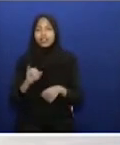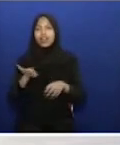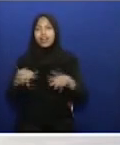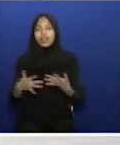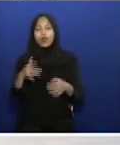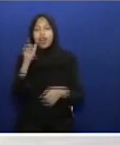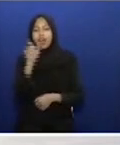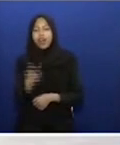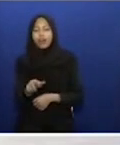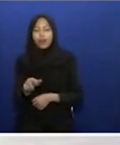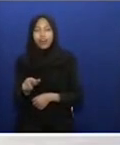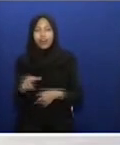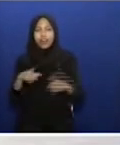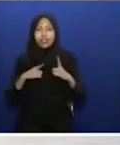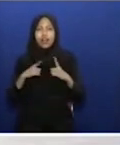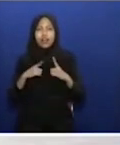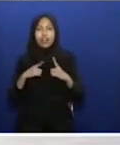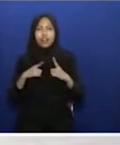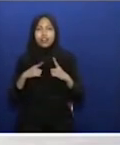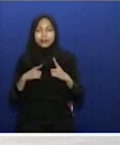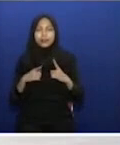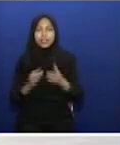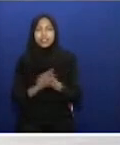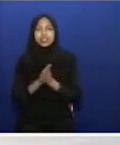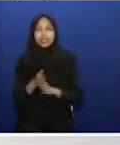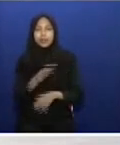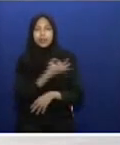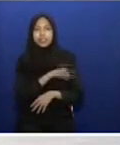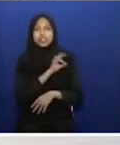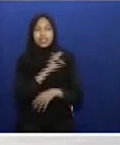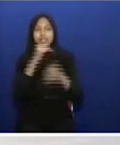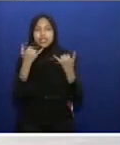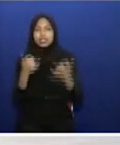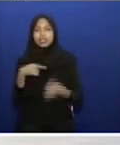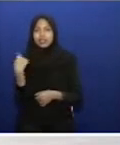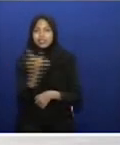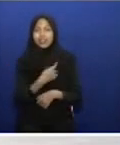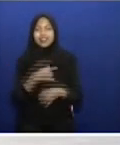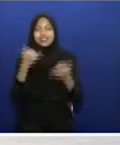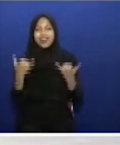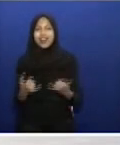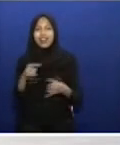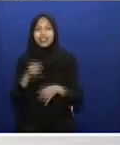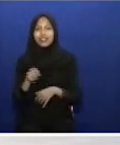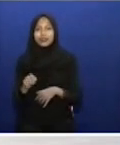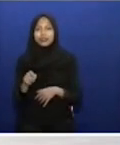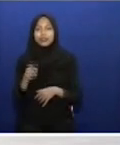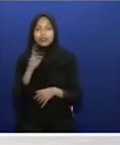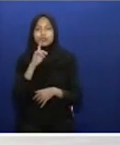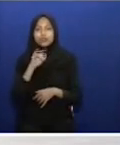Presiden kita adalah orang yang susah juga seperti kita, dari pinggiran kali, yaitu di